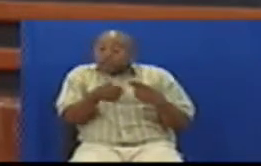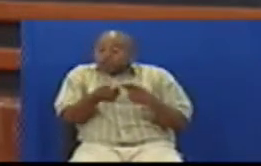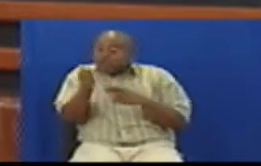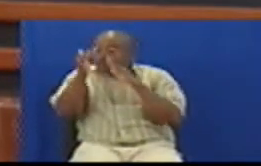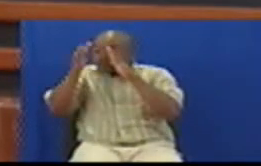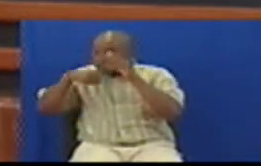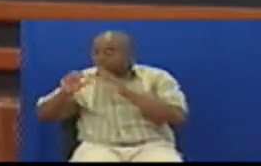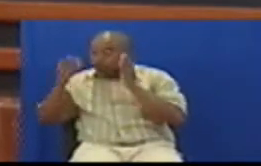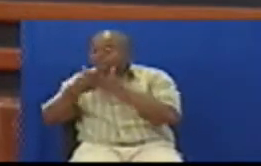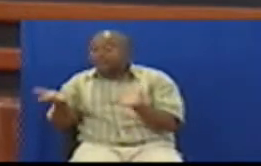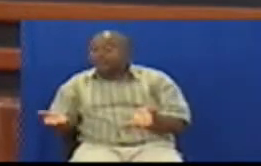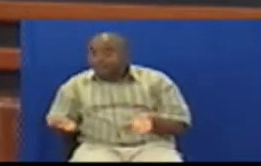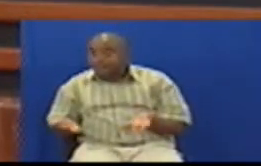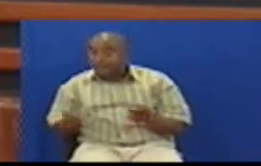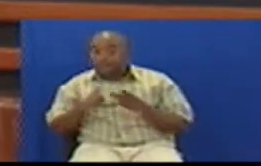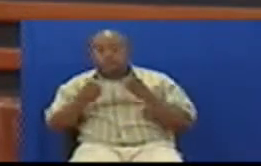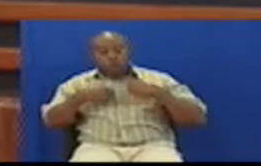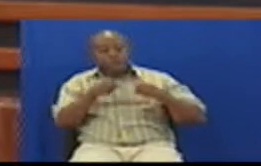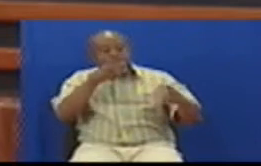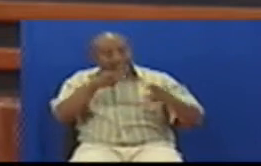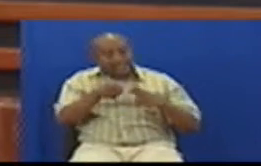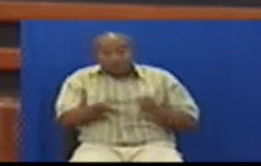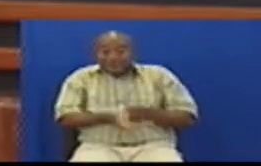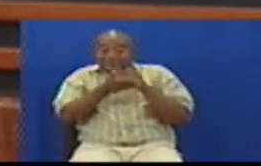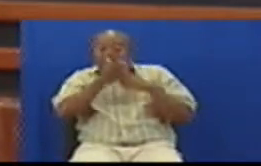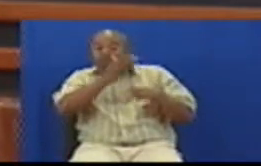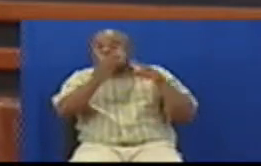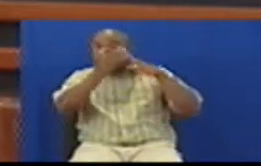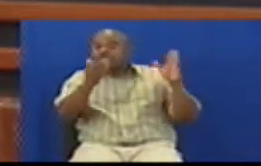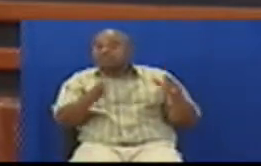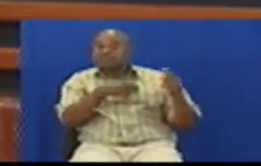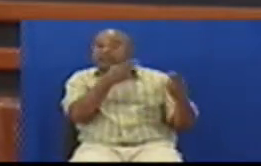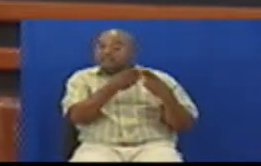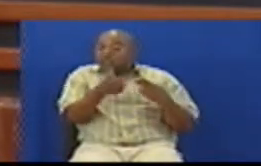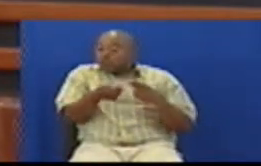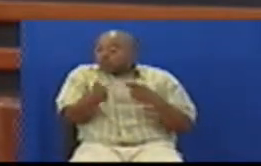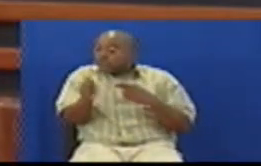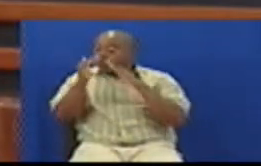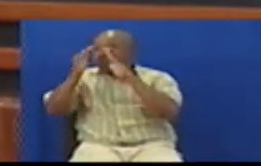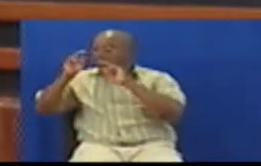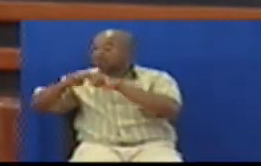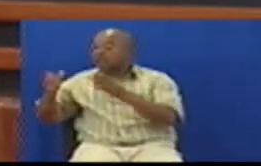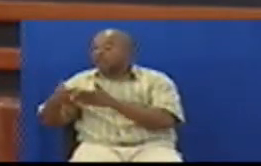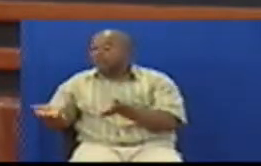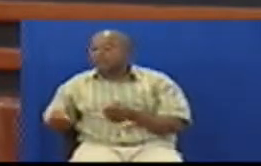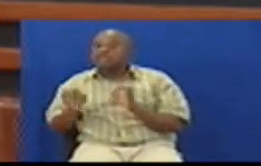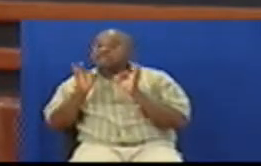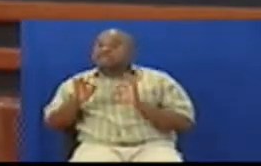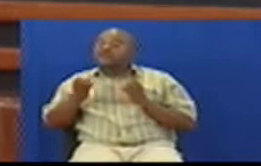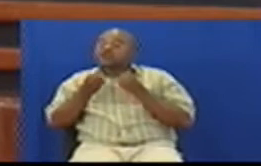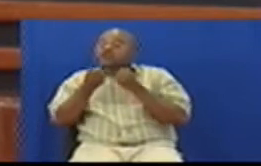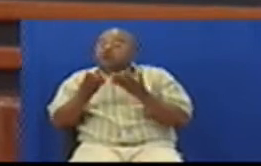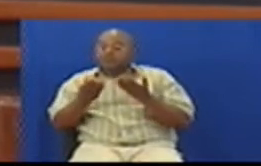wanajenga nyumba za waganga, lakini wao hawana nyumba za kuishi. Tujenge nyumba za watendaji hawa, tuwapatie usafiri, mwisho wa